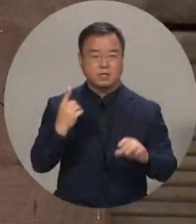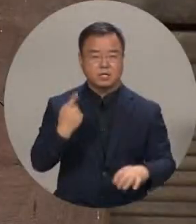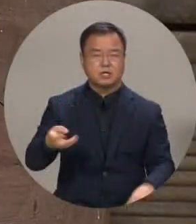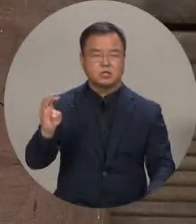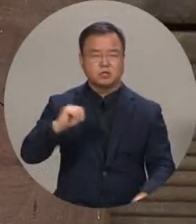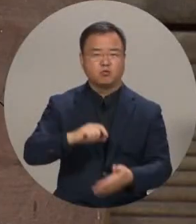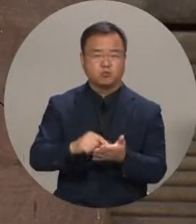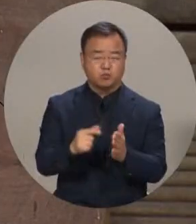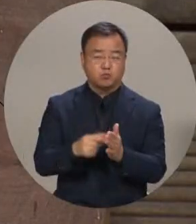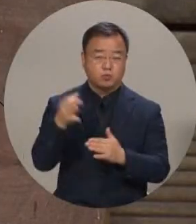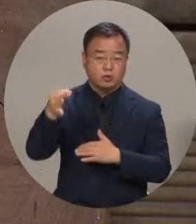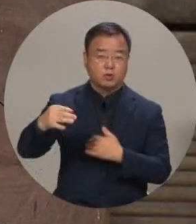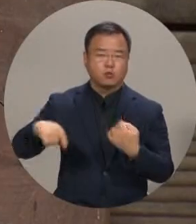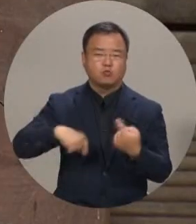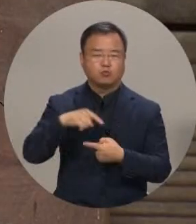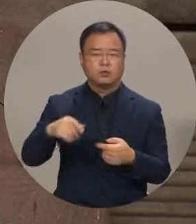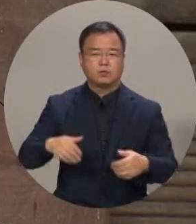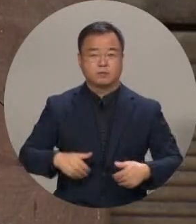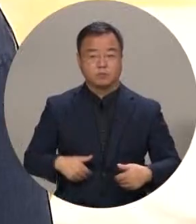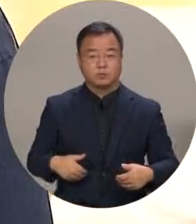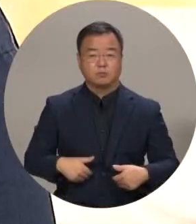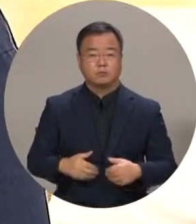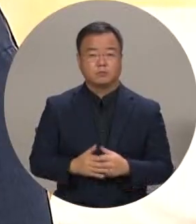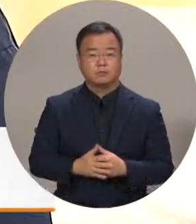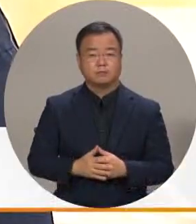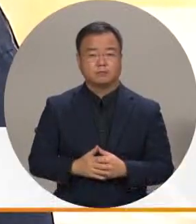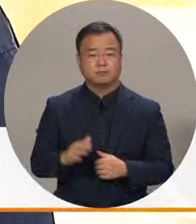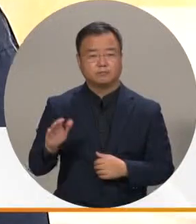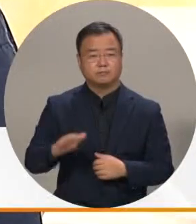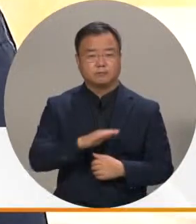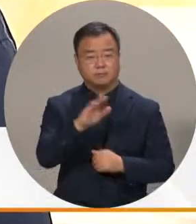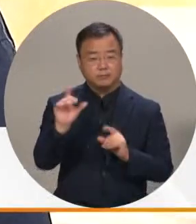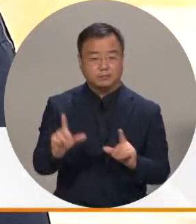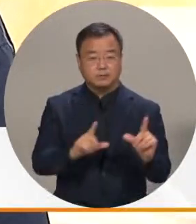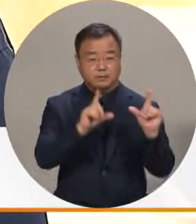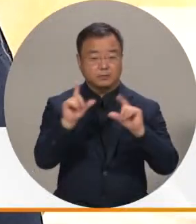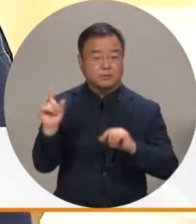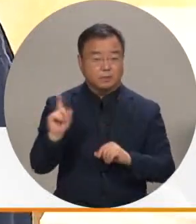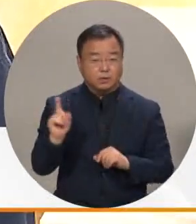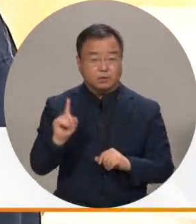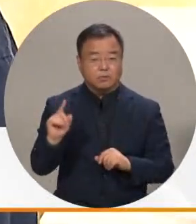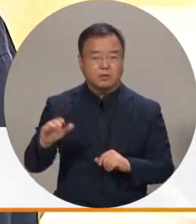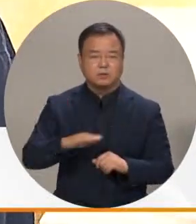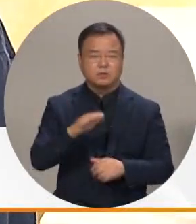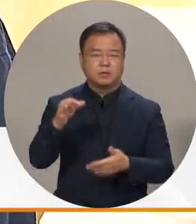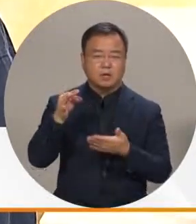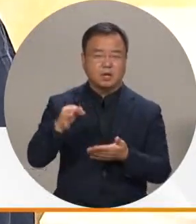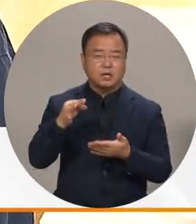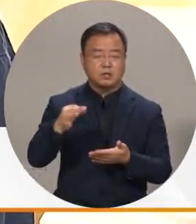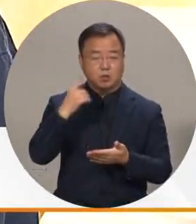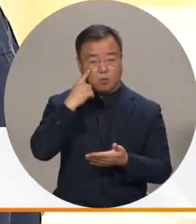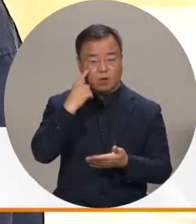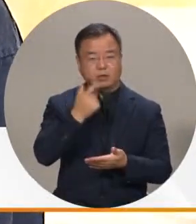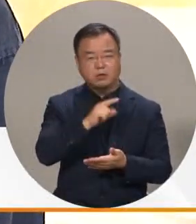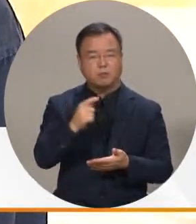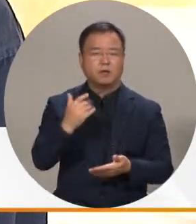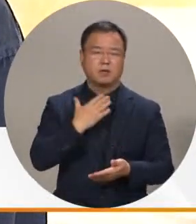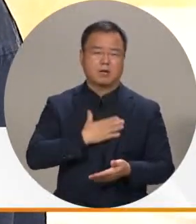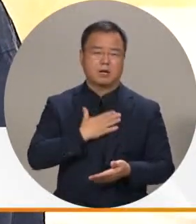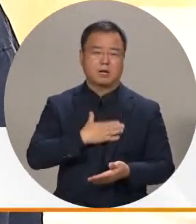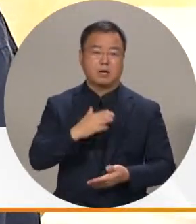내고 운영해야 합니다 저희가 어떻게 지내는지 저희의 가치관이나 이런 거를 잘